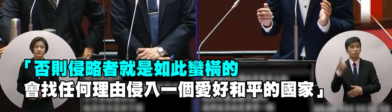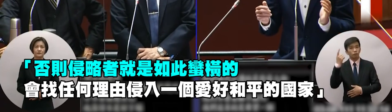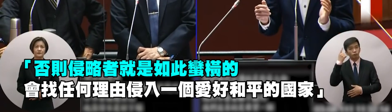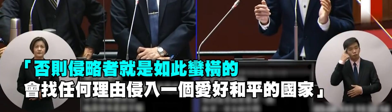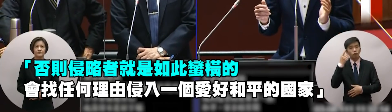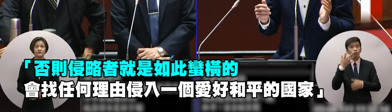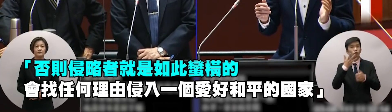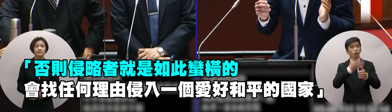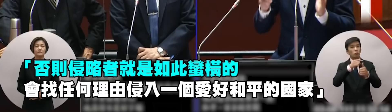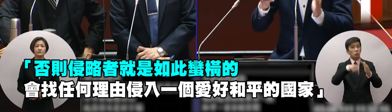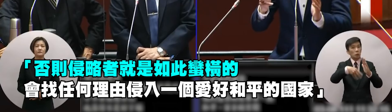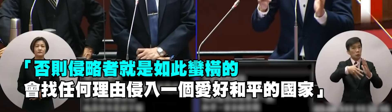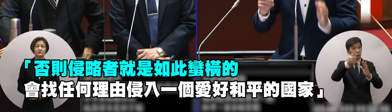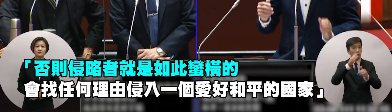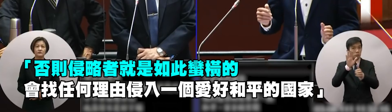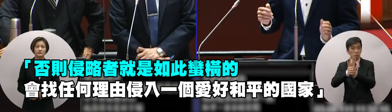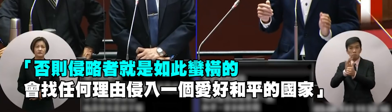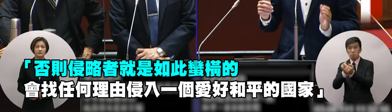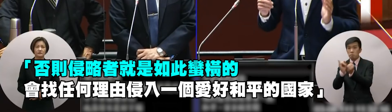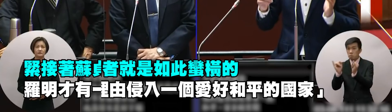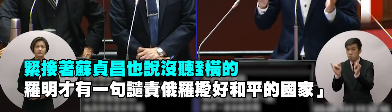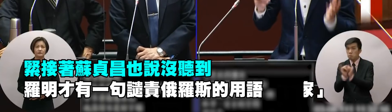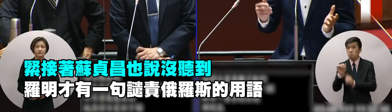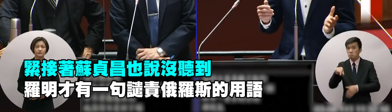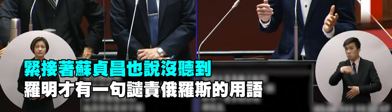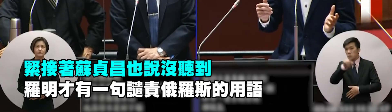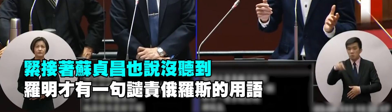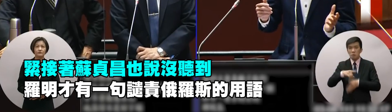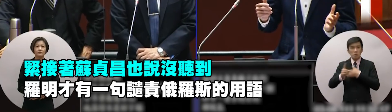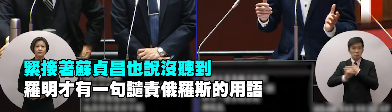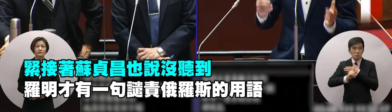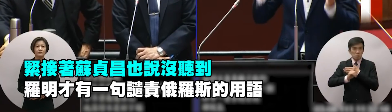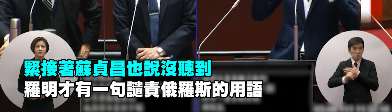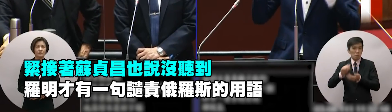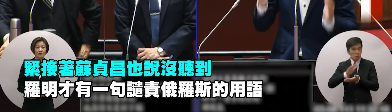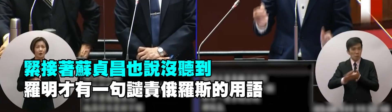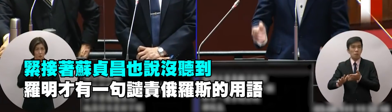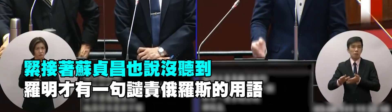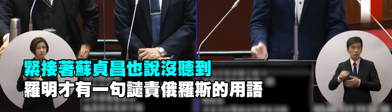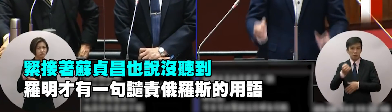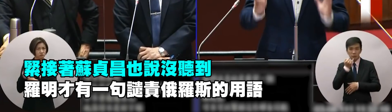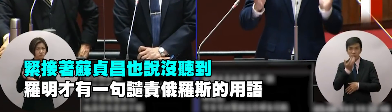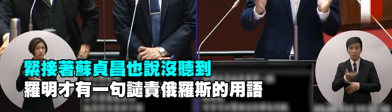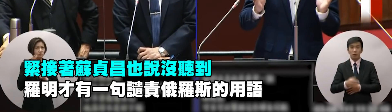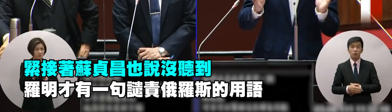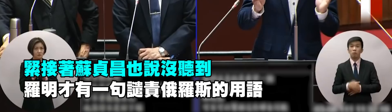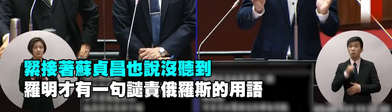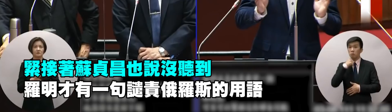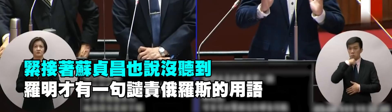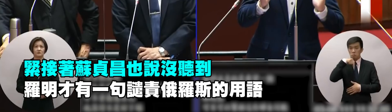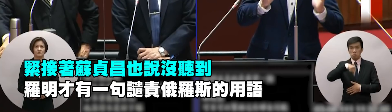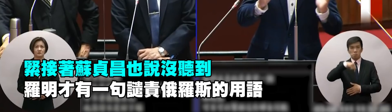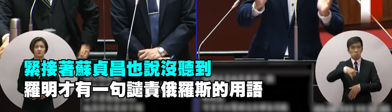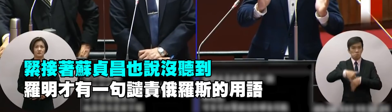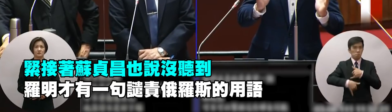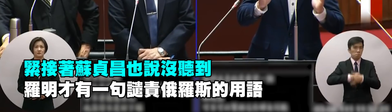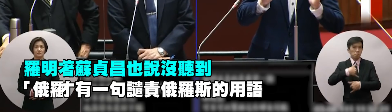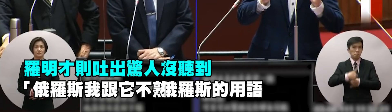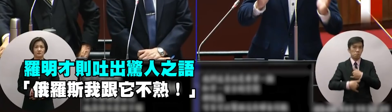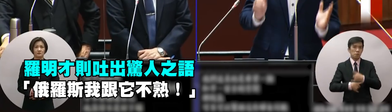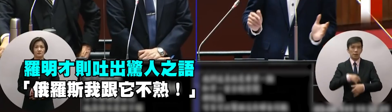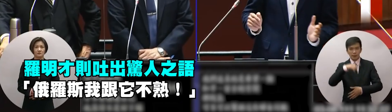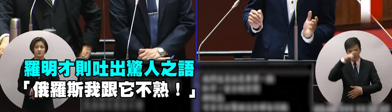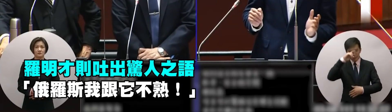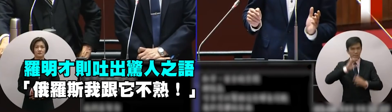妇女同胞免于恐惧的自由？ 我们在努力， 在台湾这个地方不要